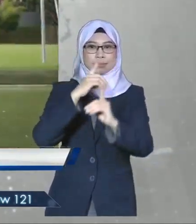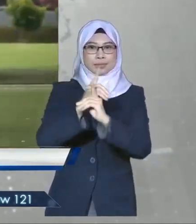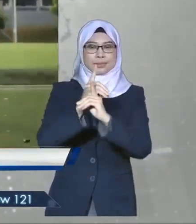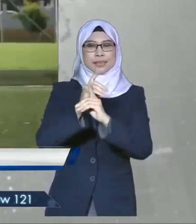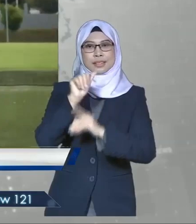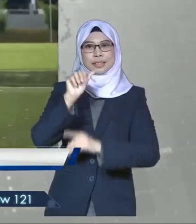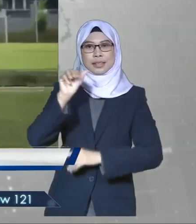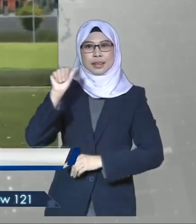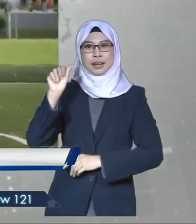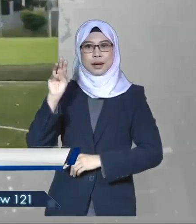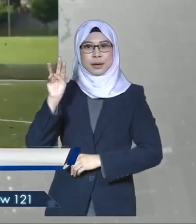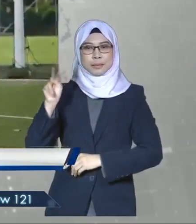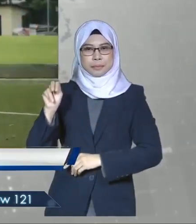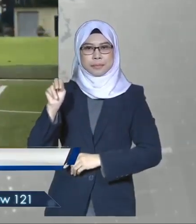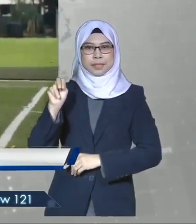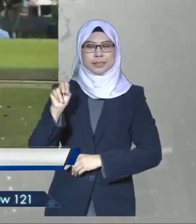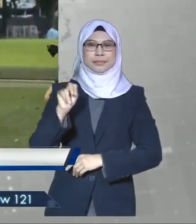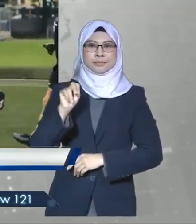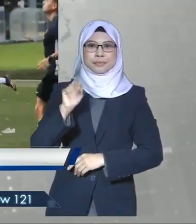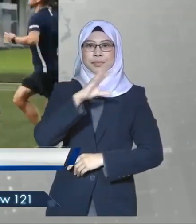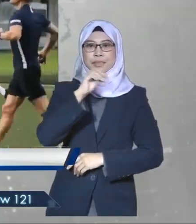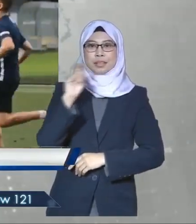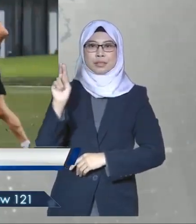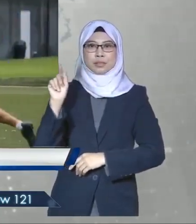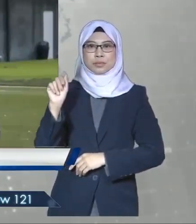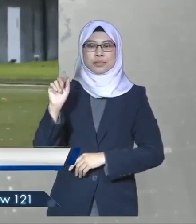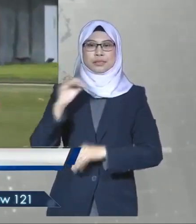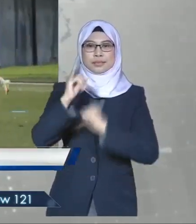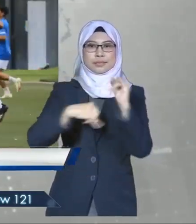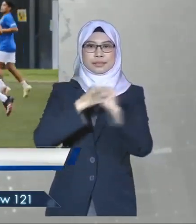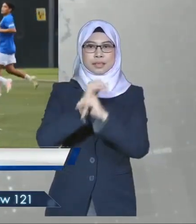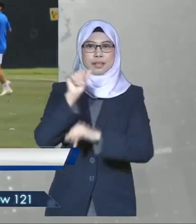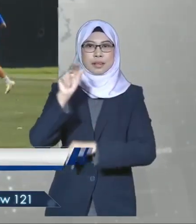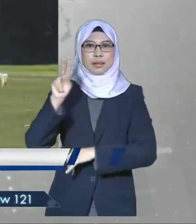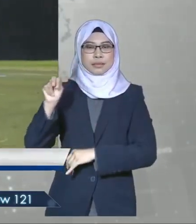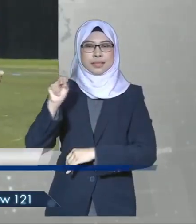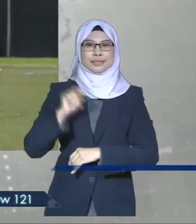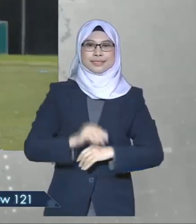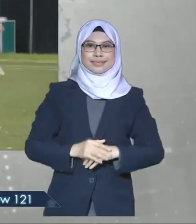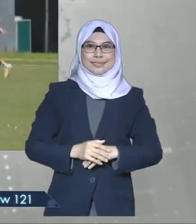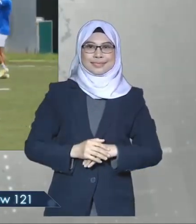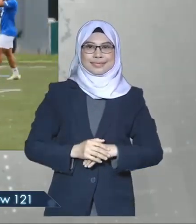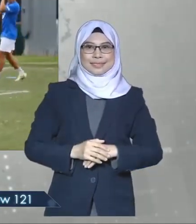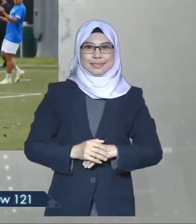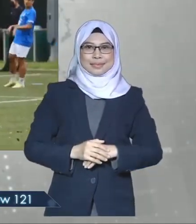di Amman pada 11 malam esok, dan Uzbekistan di Stadium Antarabangsa Amman 9 Oktober ini.